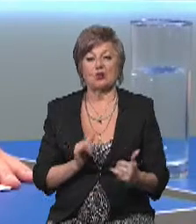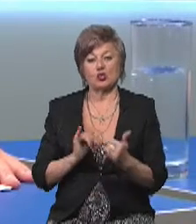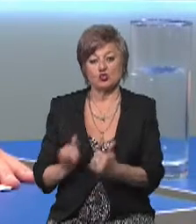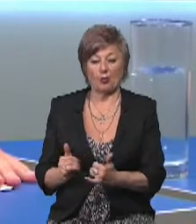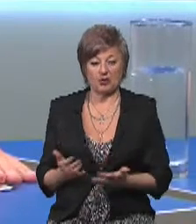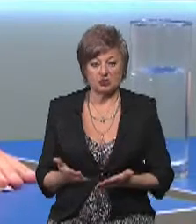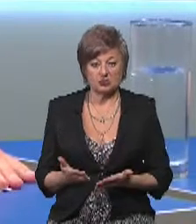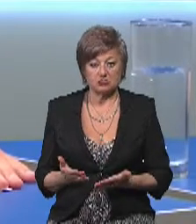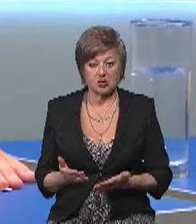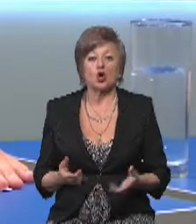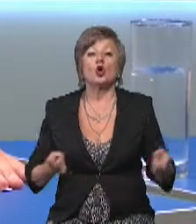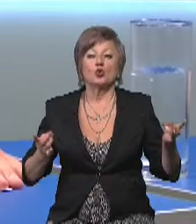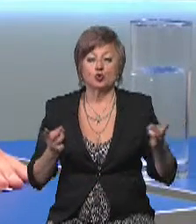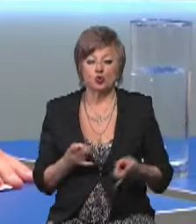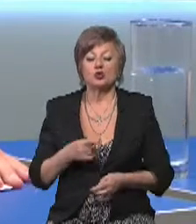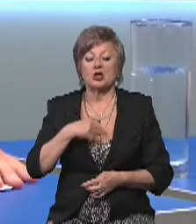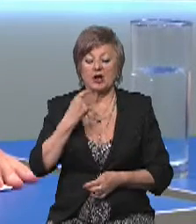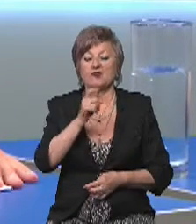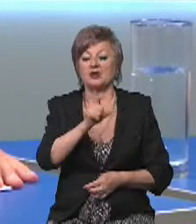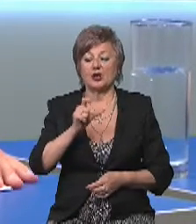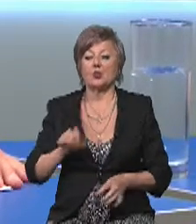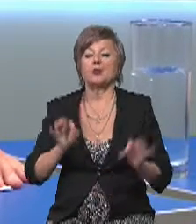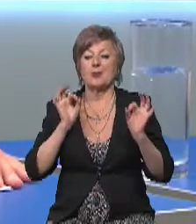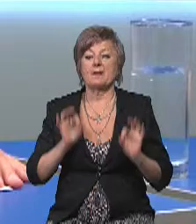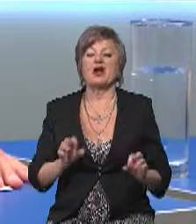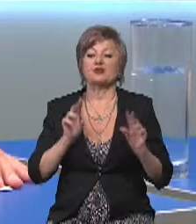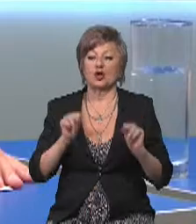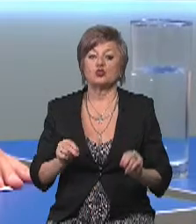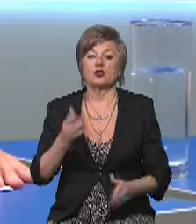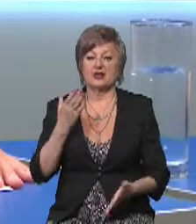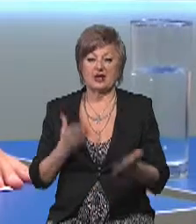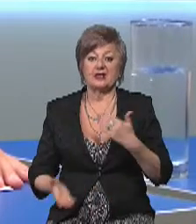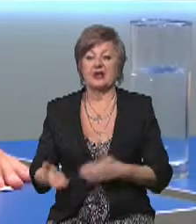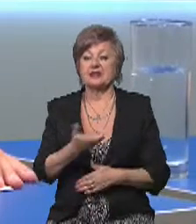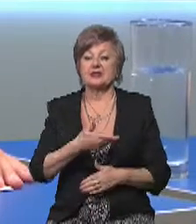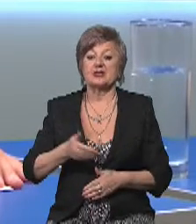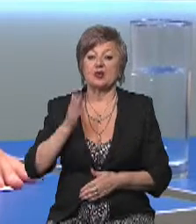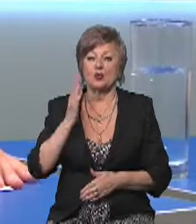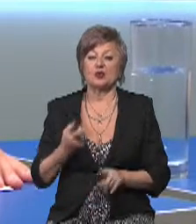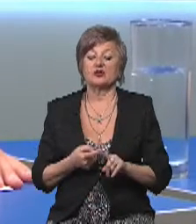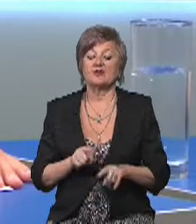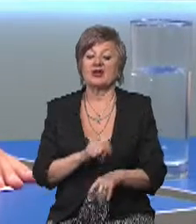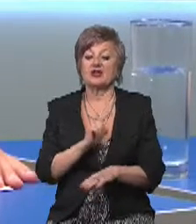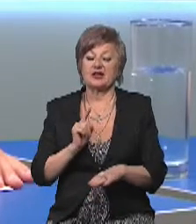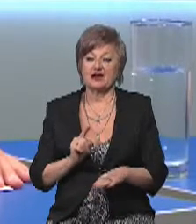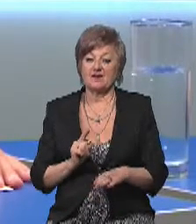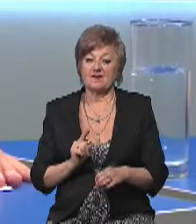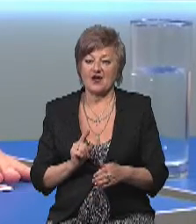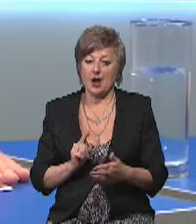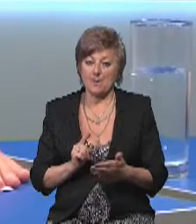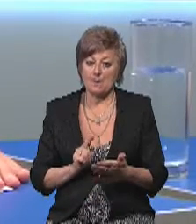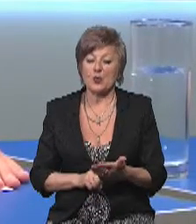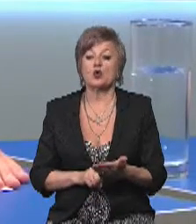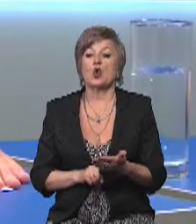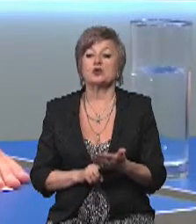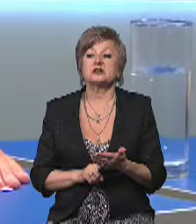що треба говорити людям правду і чесно, що якщо ми будемо в цих питаннях, у питаннях державності, зміцнення